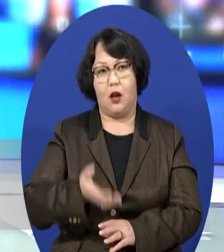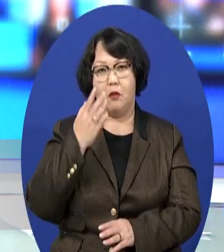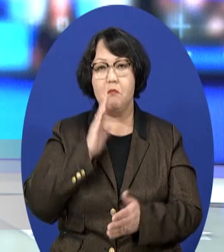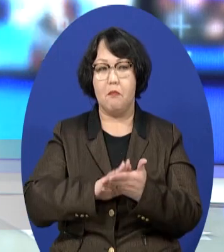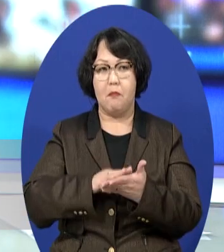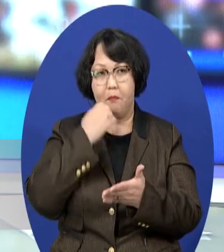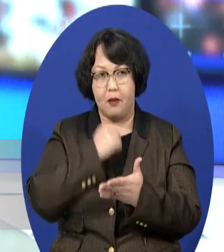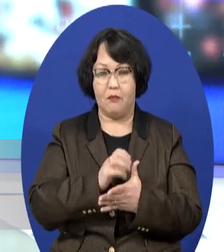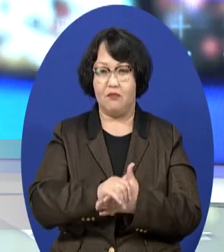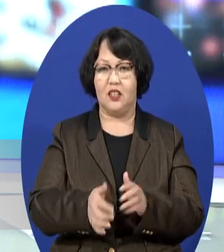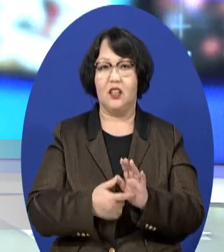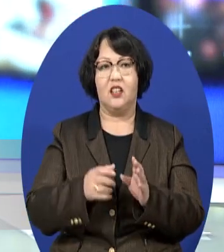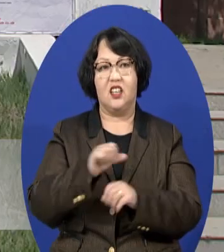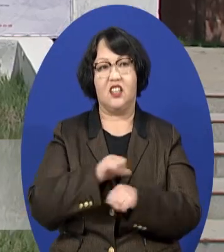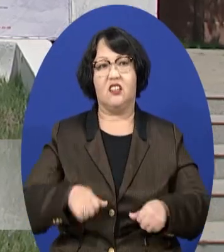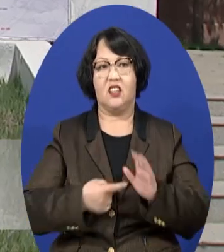нийтэд ил болгож байна.